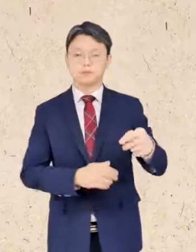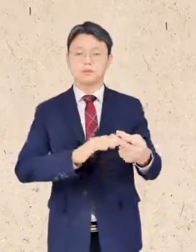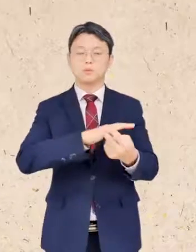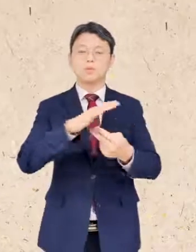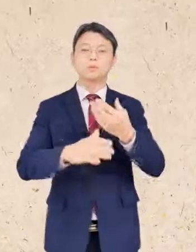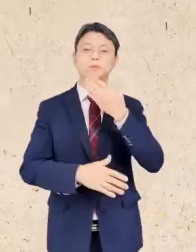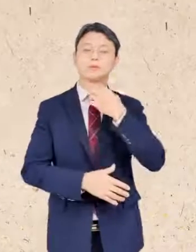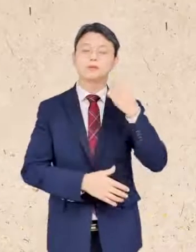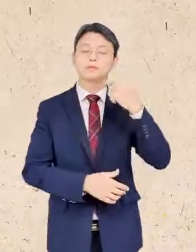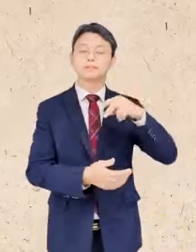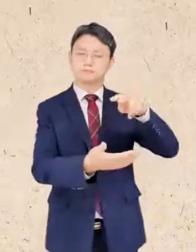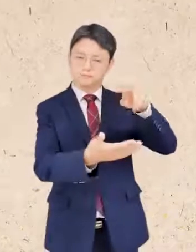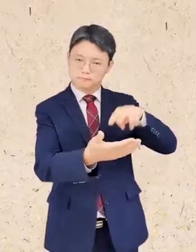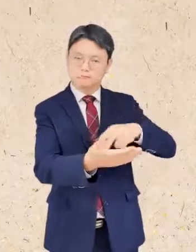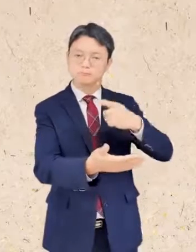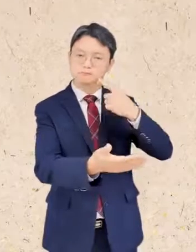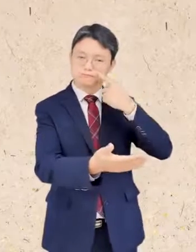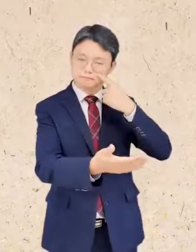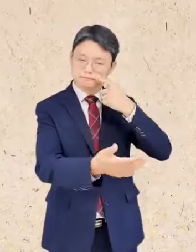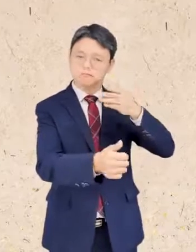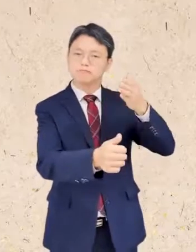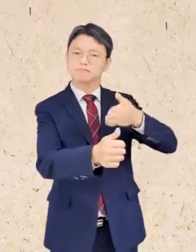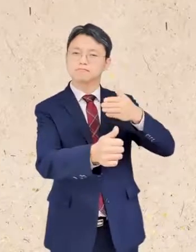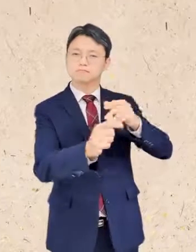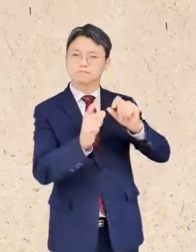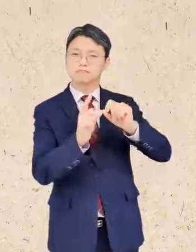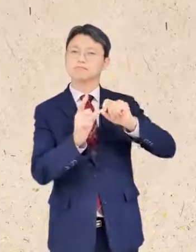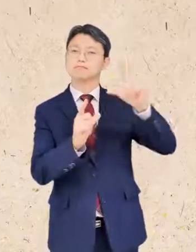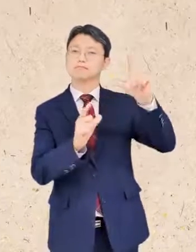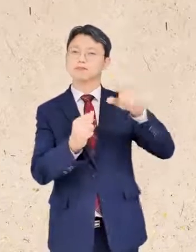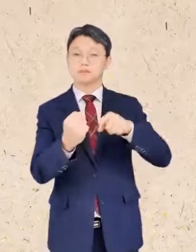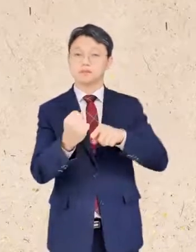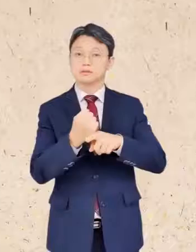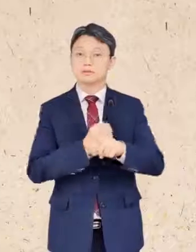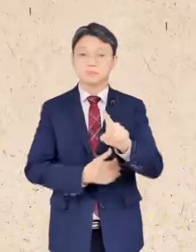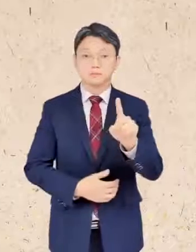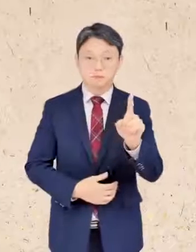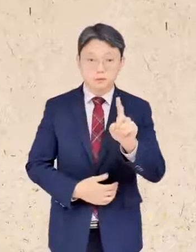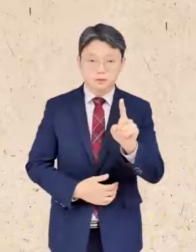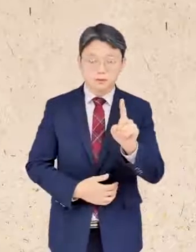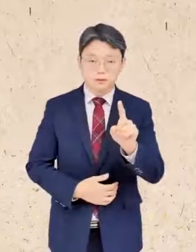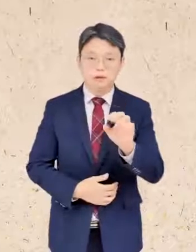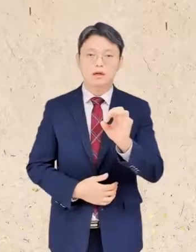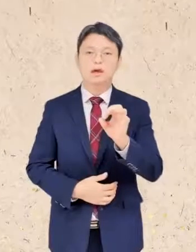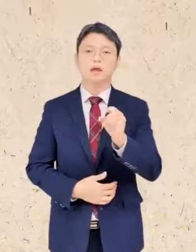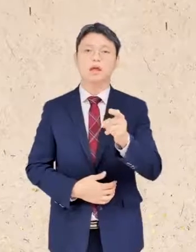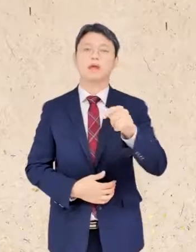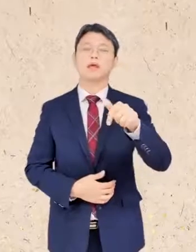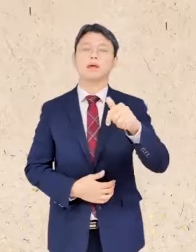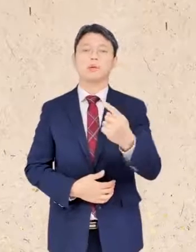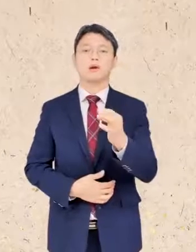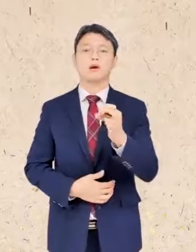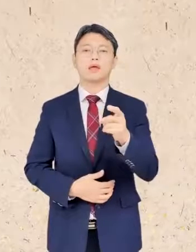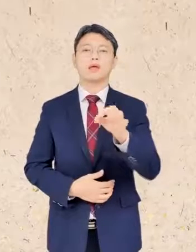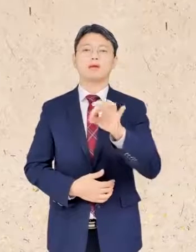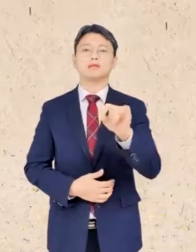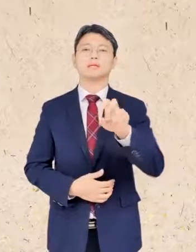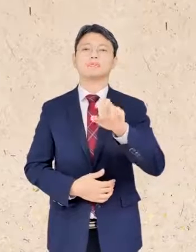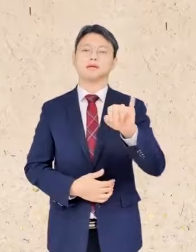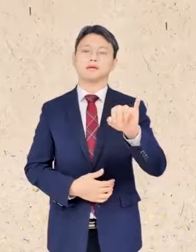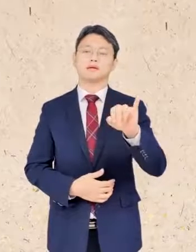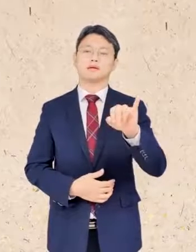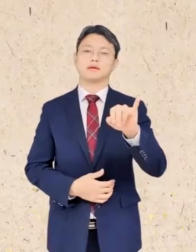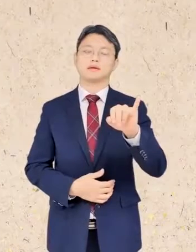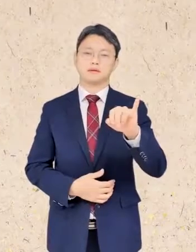먼저 읽으십시오라고 권면을 자주 합니다. 그 이유가 무엇인지 아실까요? 바로 그 특별한 표현, 에고 에이미,